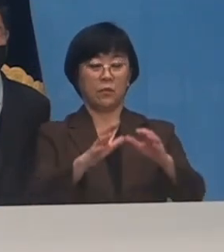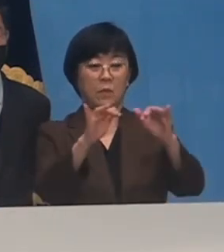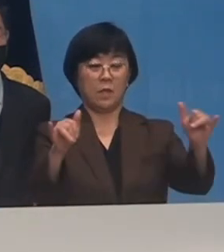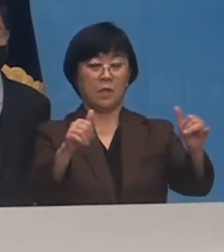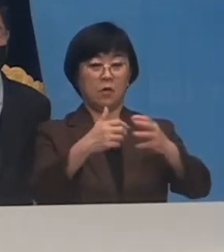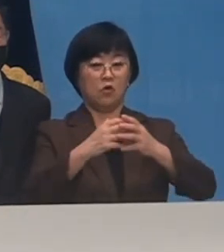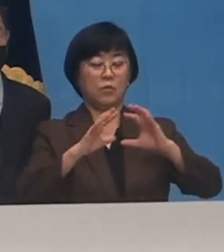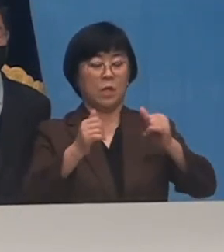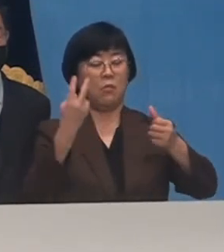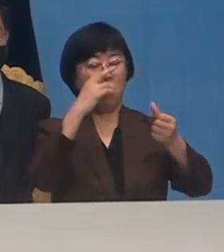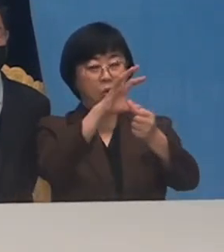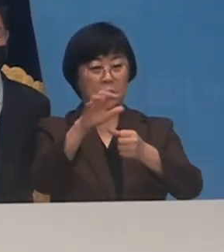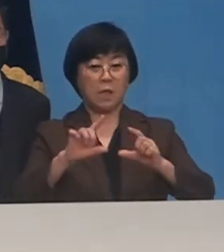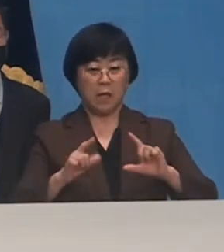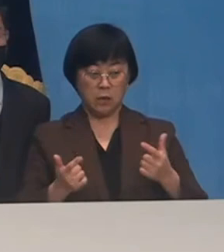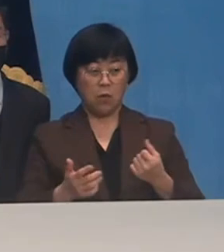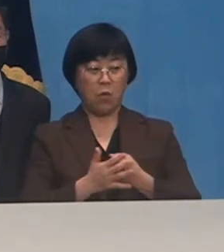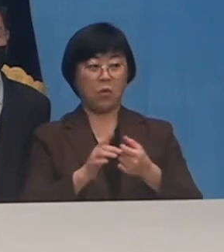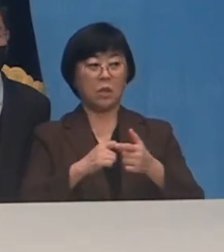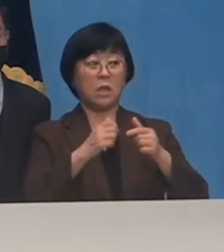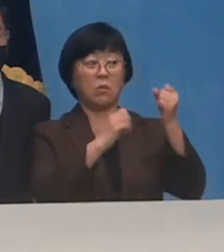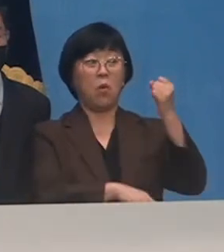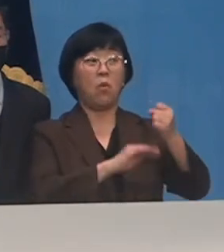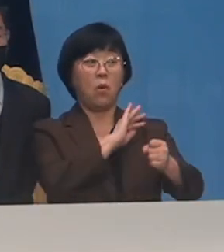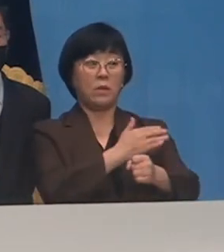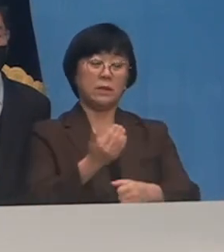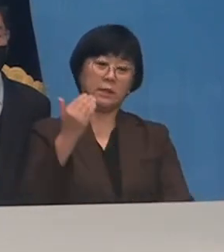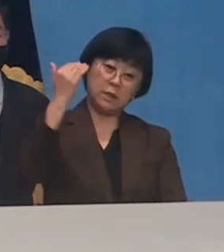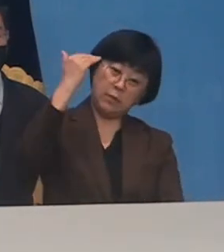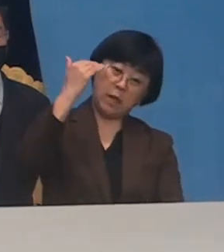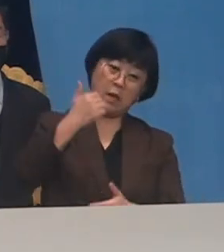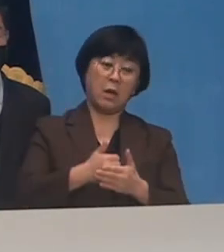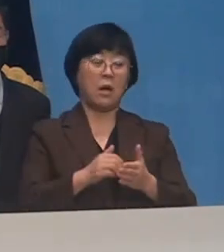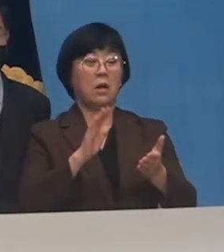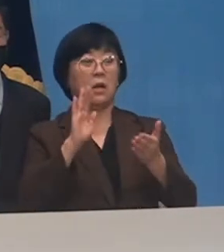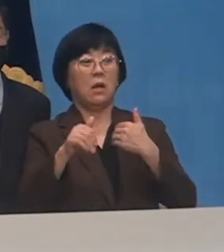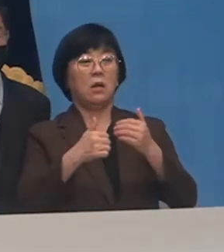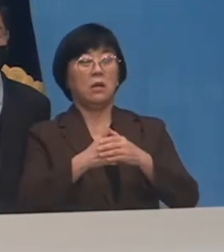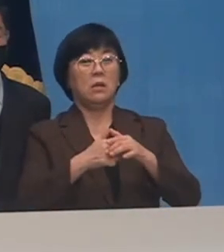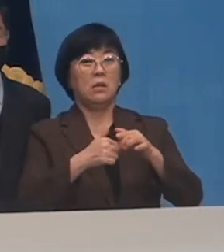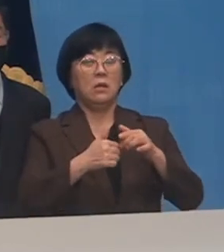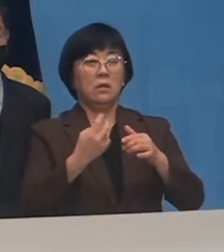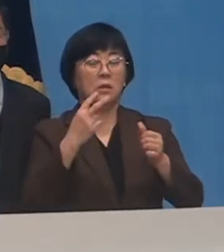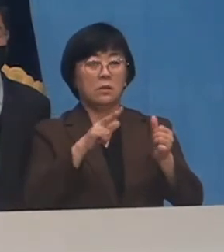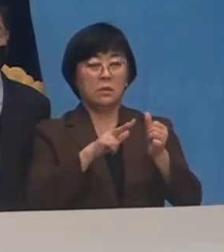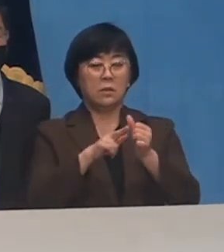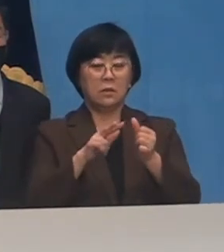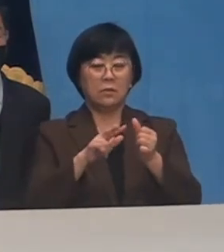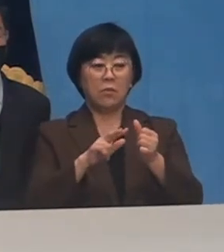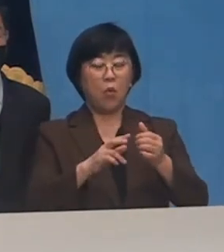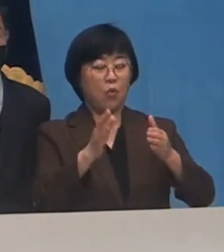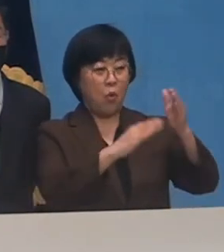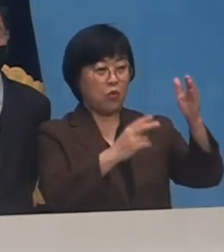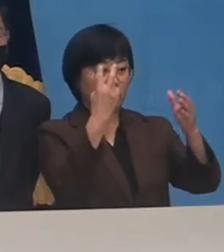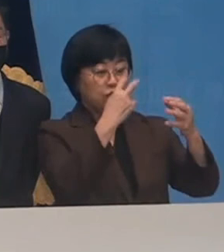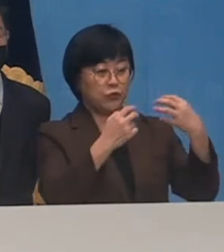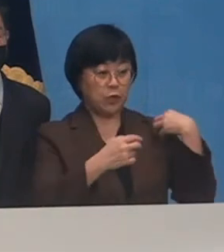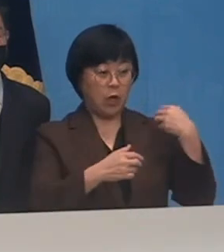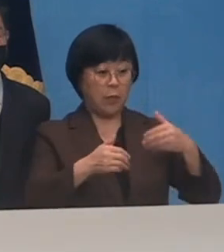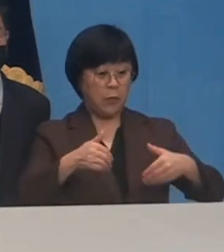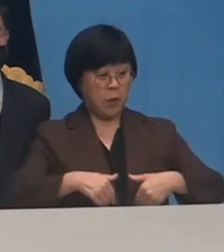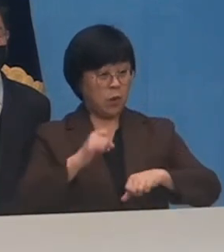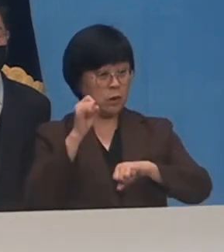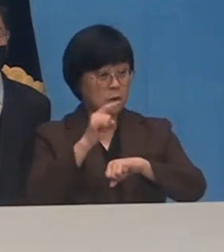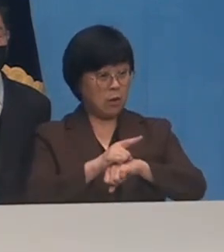국민들은 국민을 보호하는 것이 아니라 기본권을 오히려 침해하고 나아가 정권 보이처로 전락했다는 비판을 받는 공수처의 필요성을